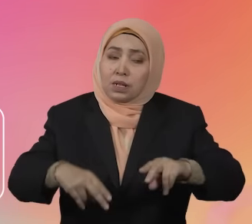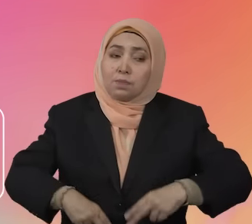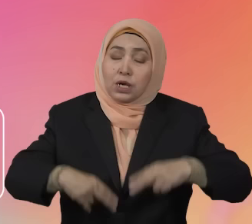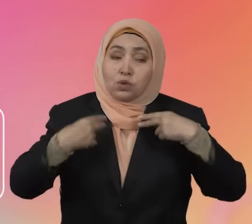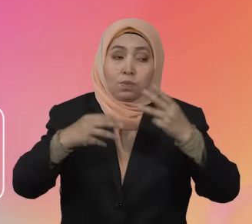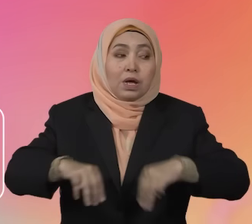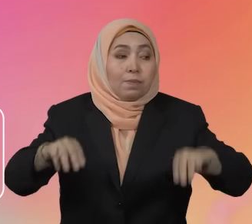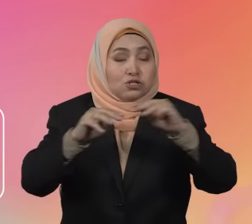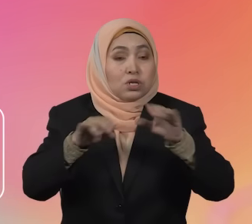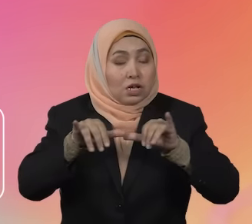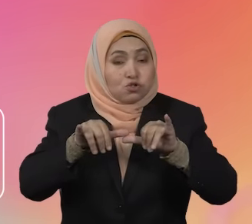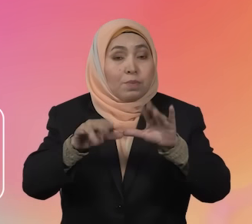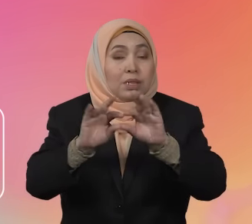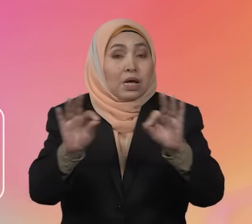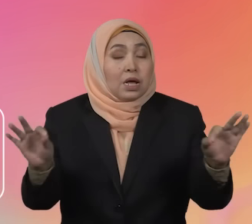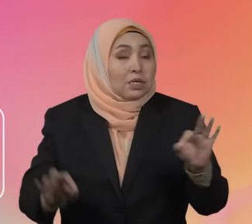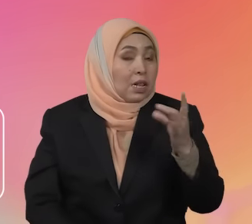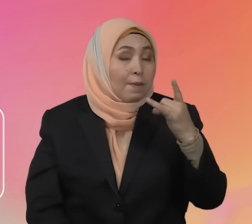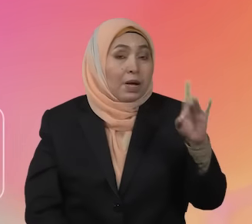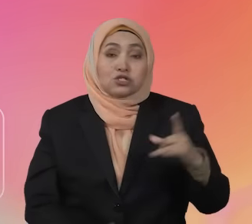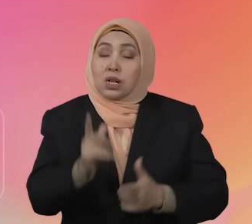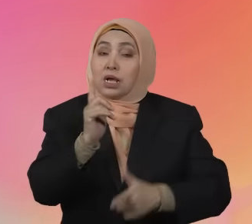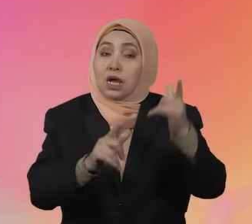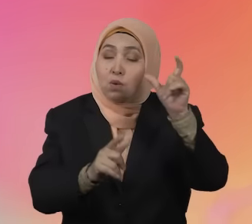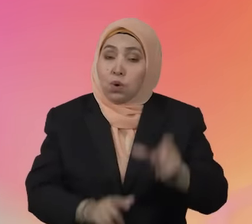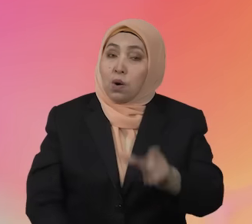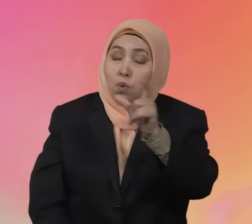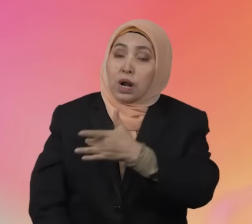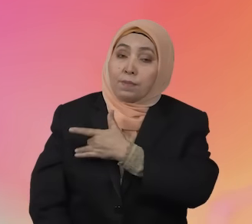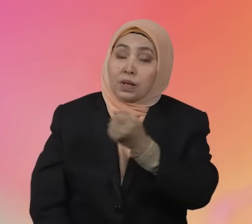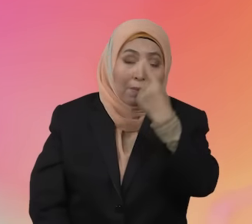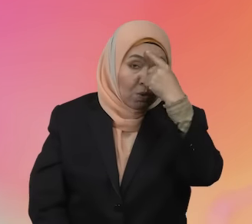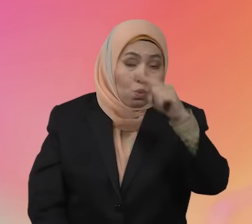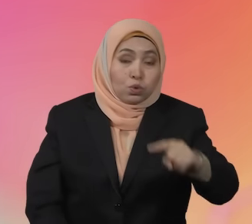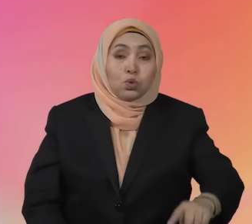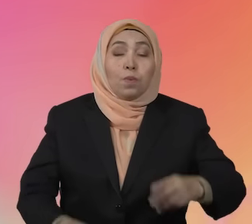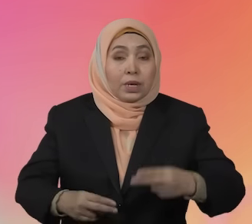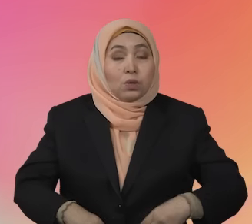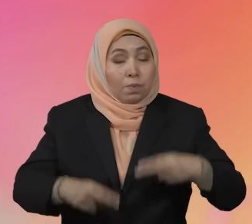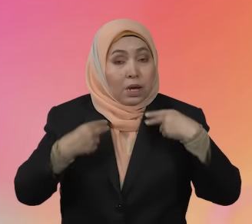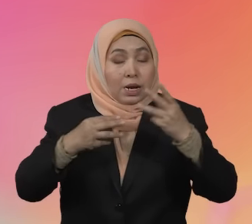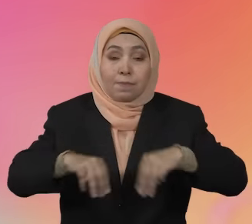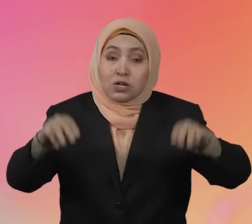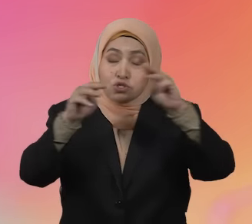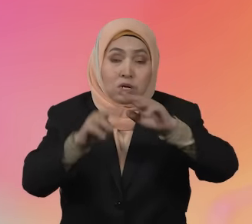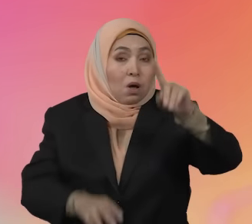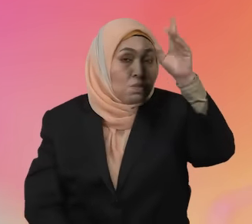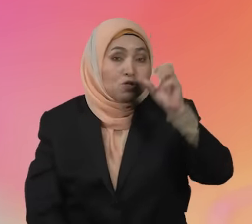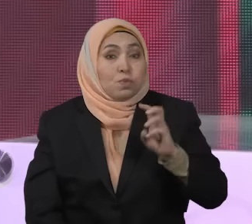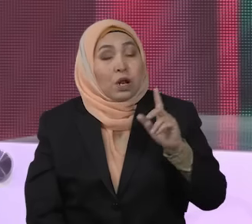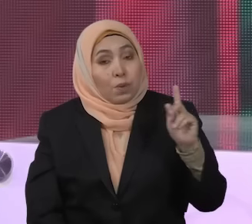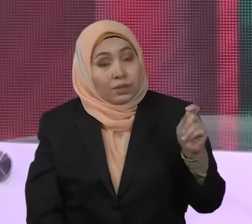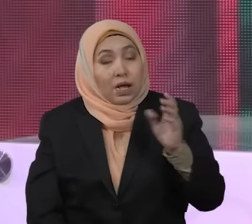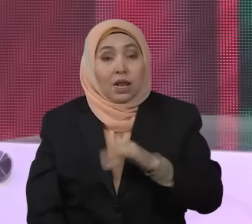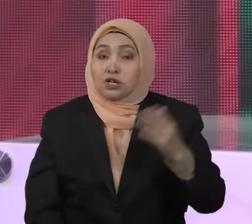masjid. Dan seterusnya pada ayat yang ke-18, kelayakan orang-orang yang beriman untuk memakmurkan masjid Allah Subhanahu Wa